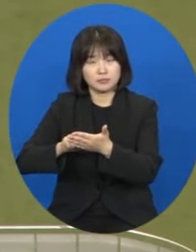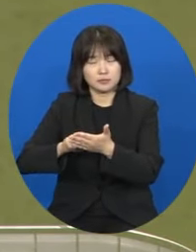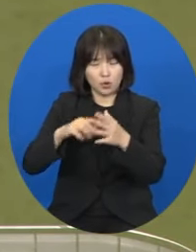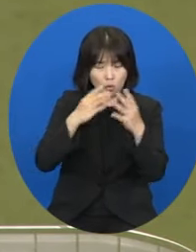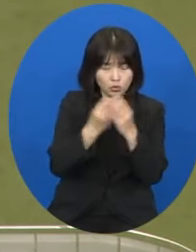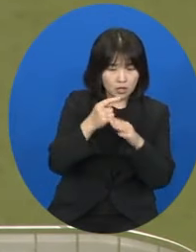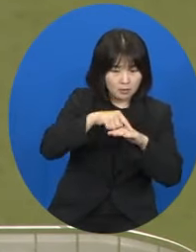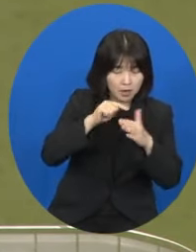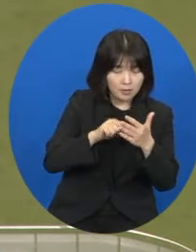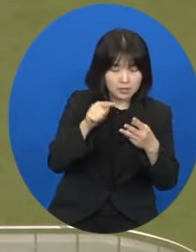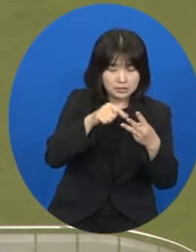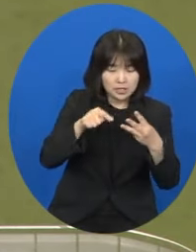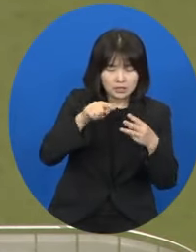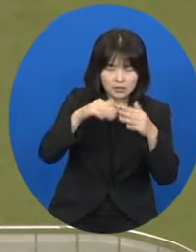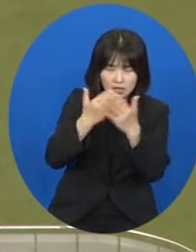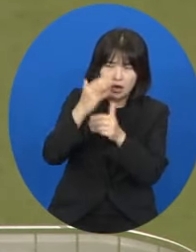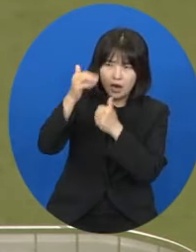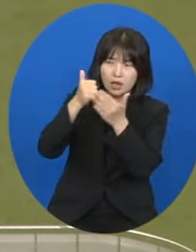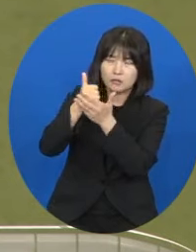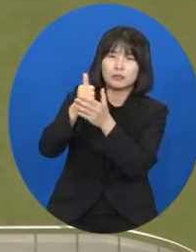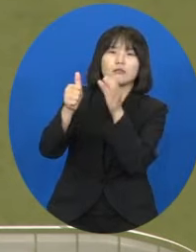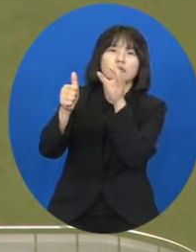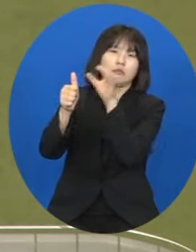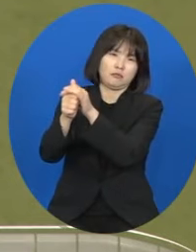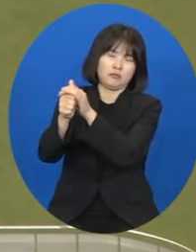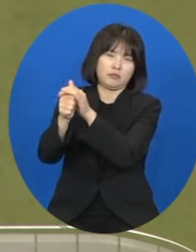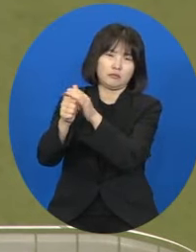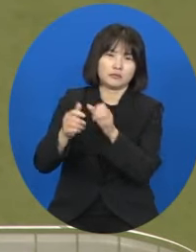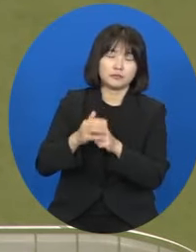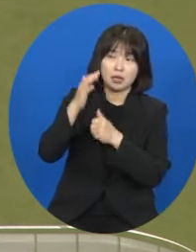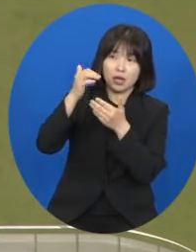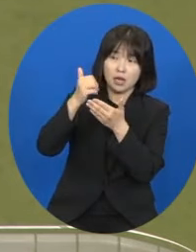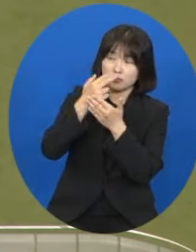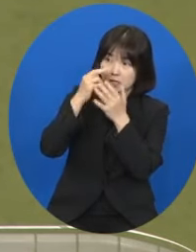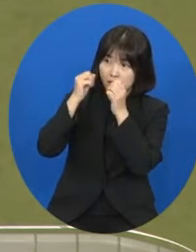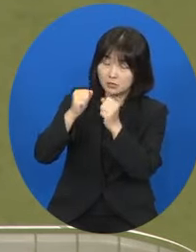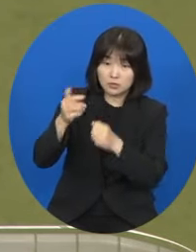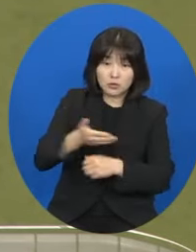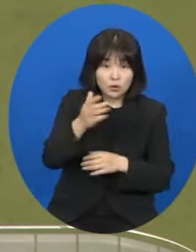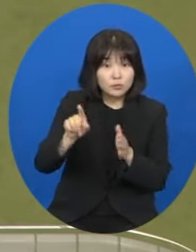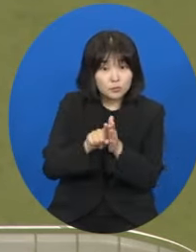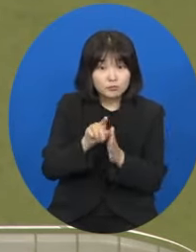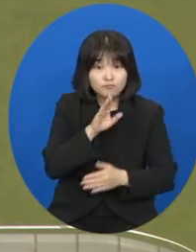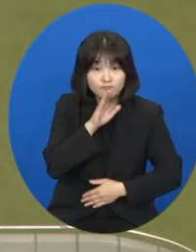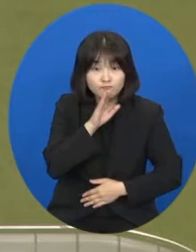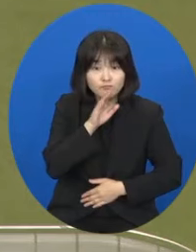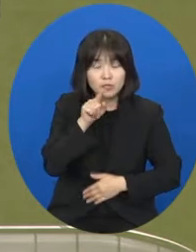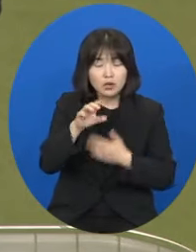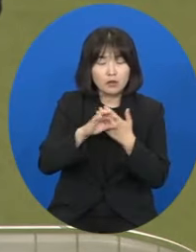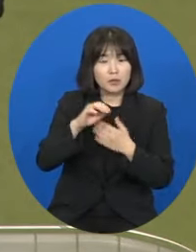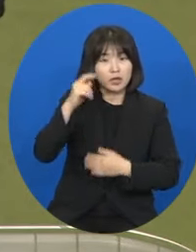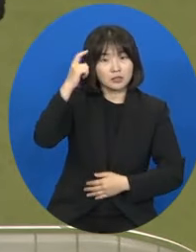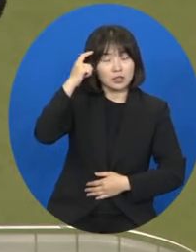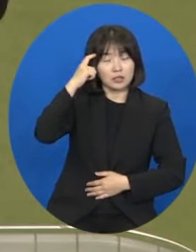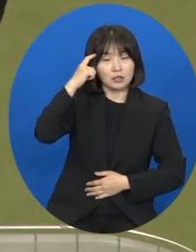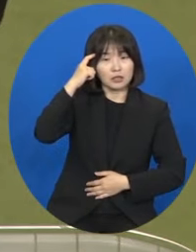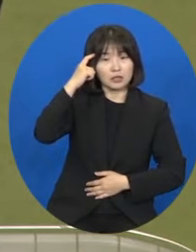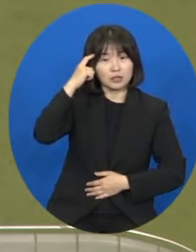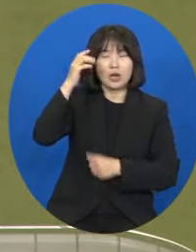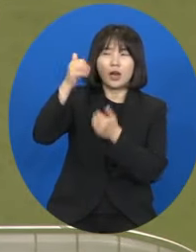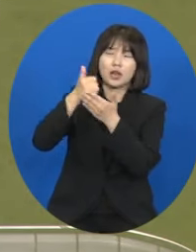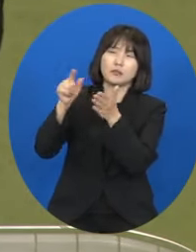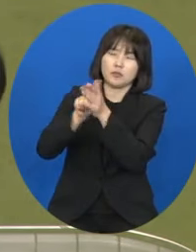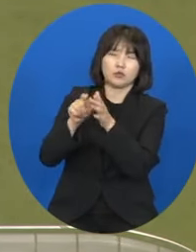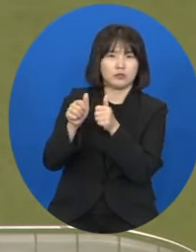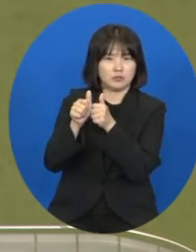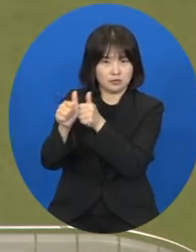다 하나님께 있다는 거예요. 자, 이런 겁니다. 하나님이 살아계십니다를 여러분 믿으십니까? 그러면 지성으로 하나님을 믿고 따르는